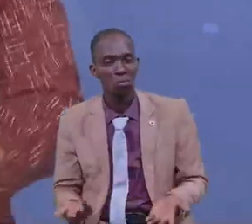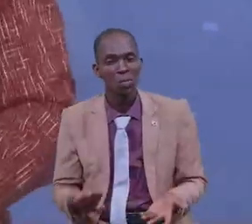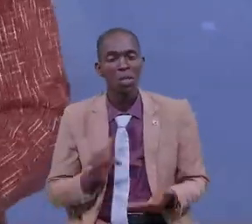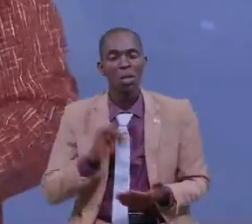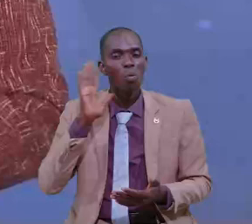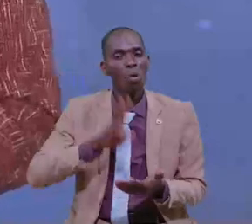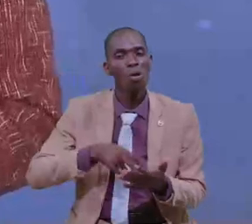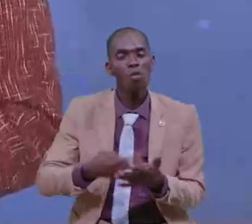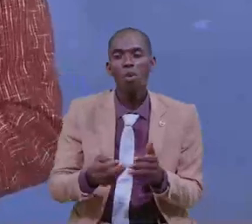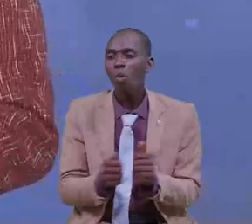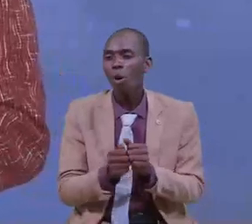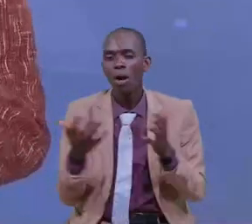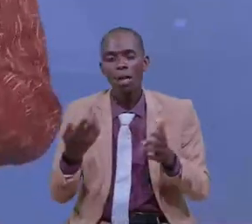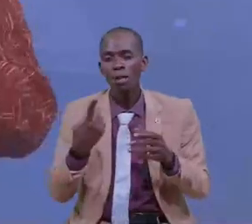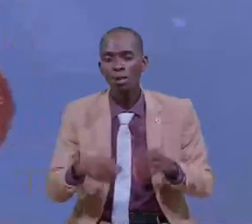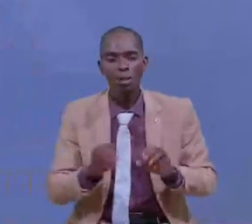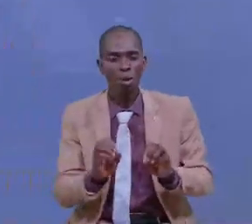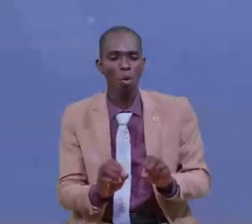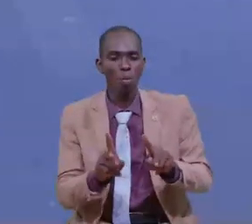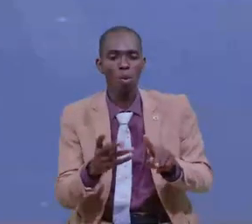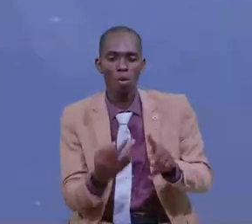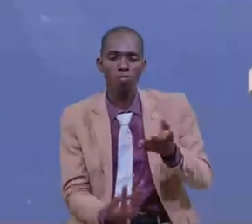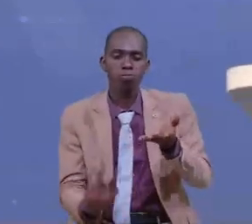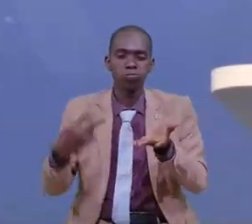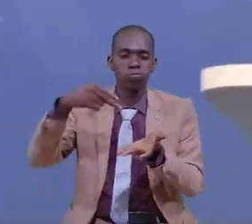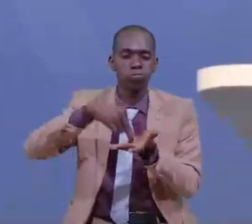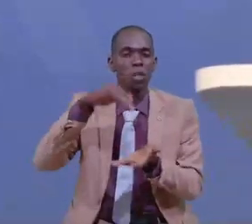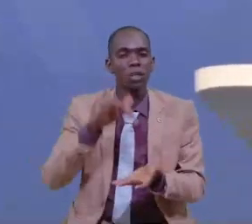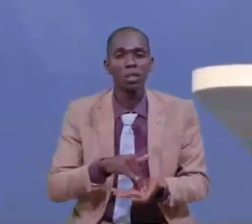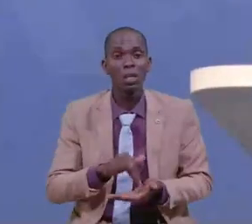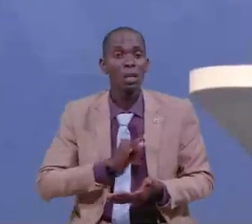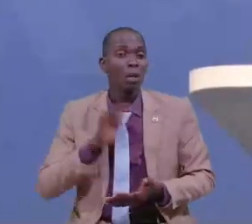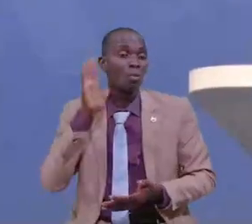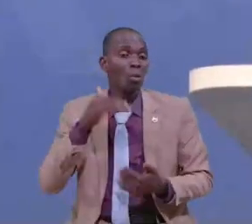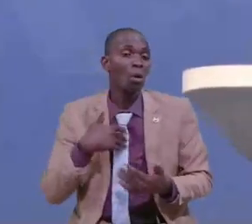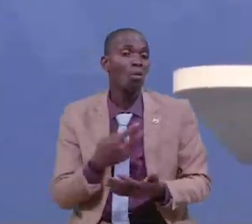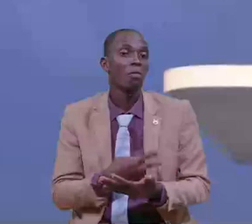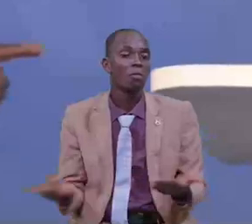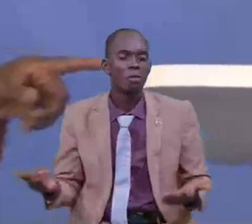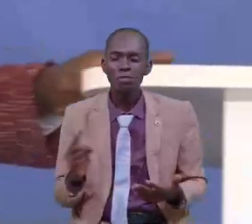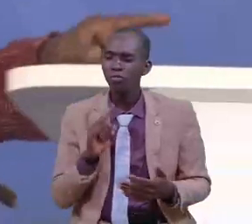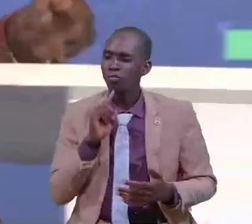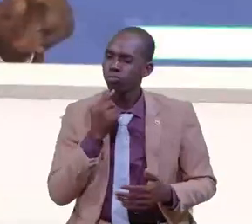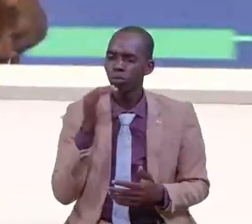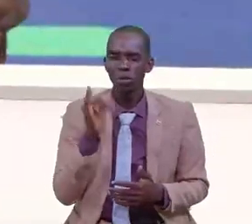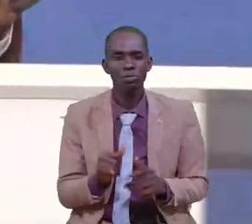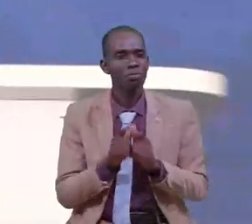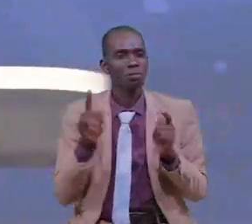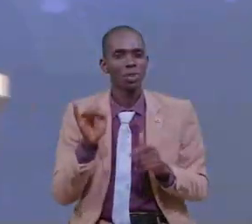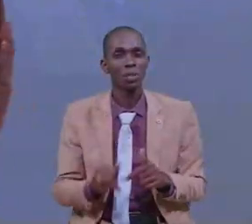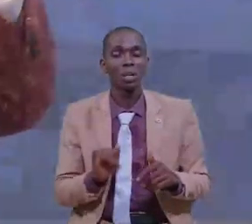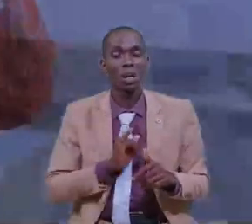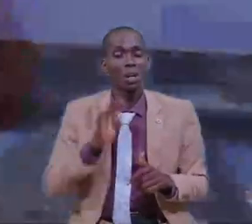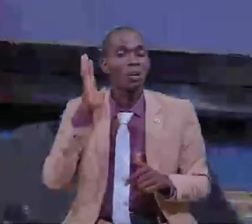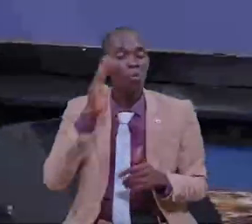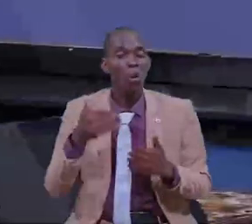tomber sans aucune possibilité de me relever. Je pouvais échouer. Échouer terriblement.